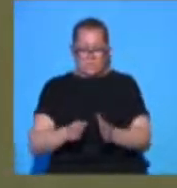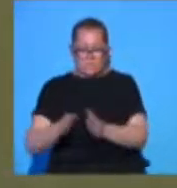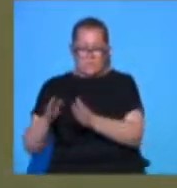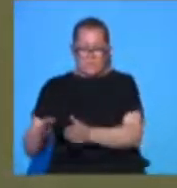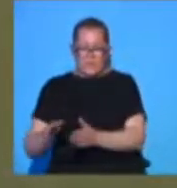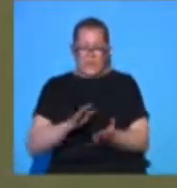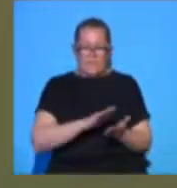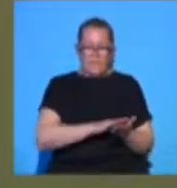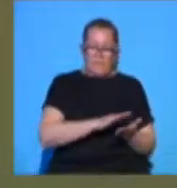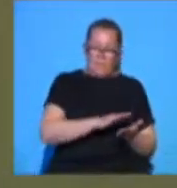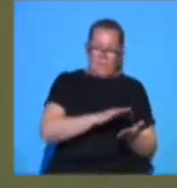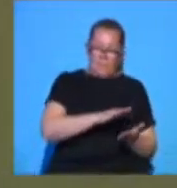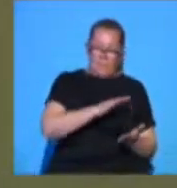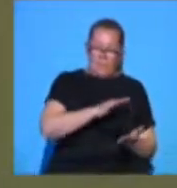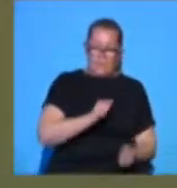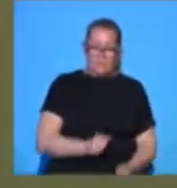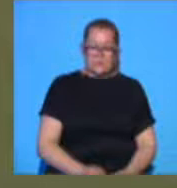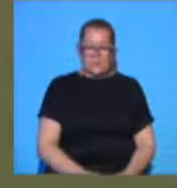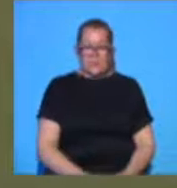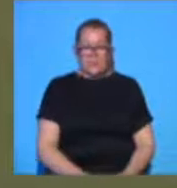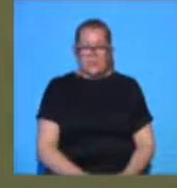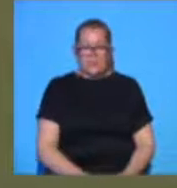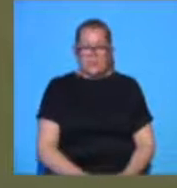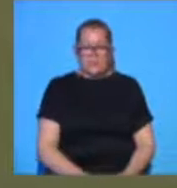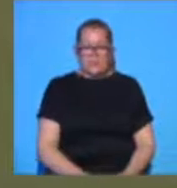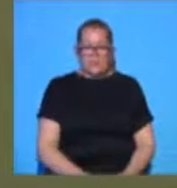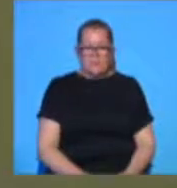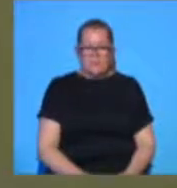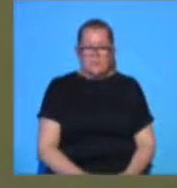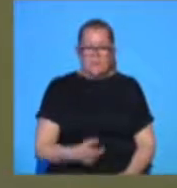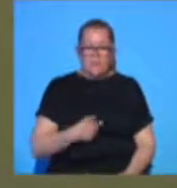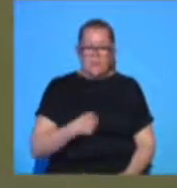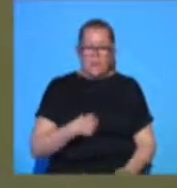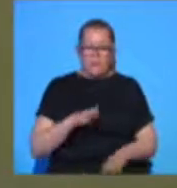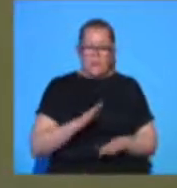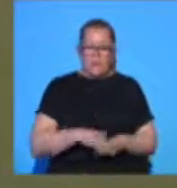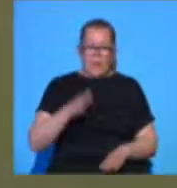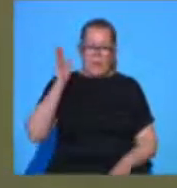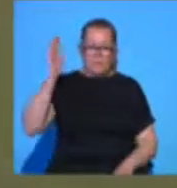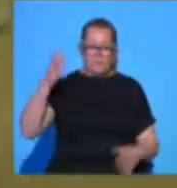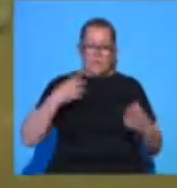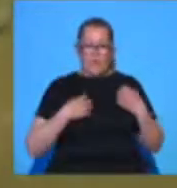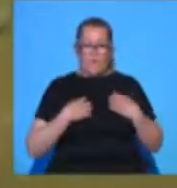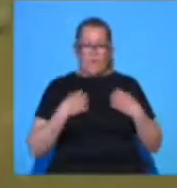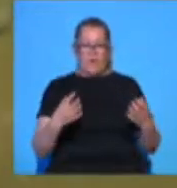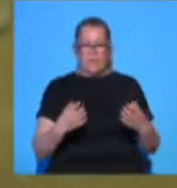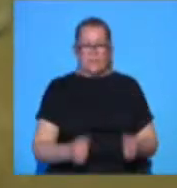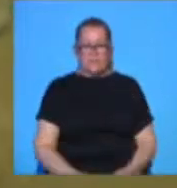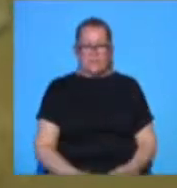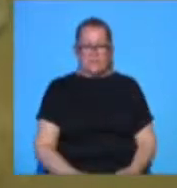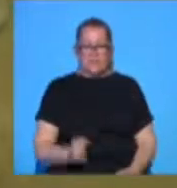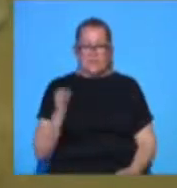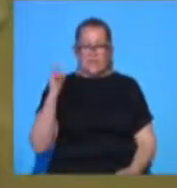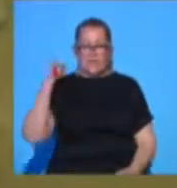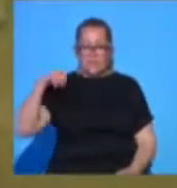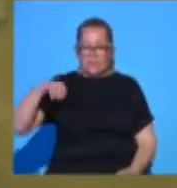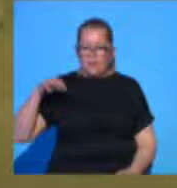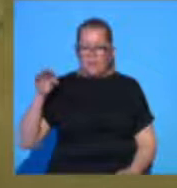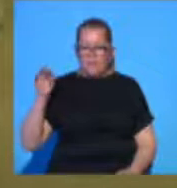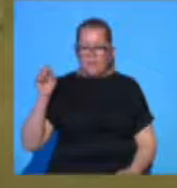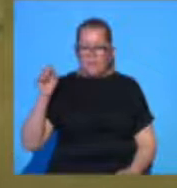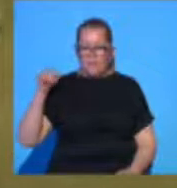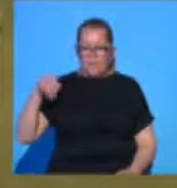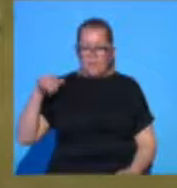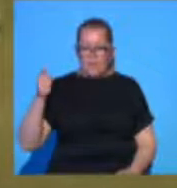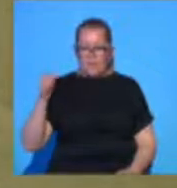condiții de păstrare, ele pot deveni la un moment dat tezaure de informație pentru